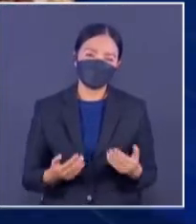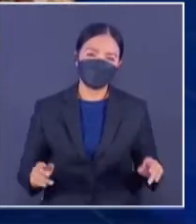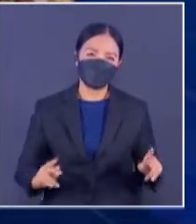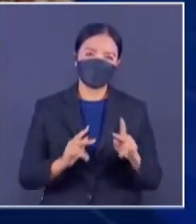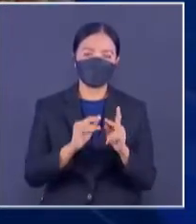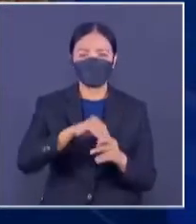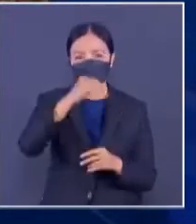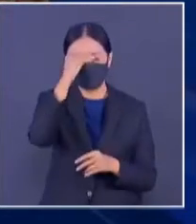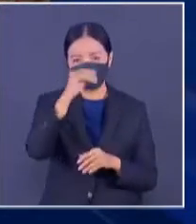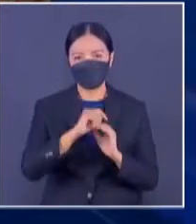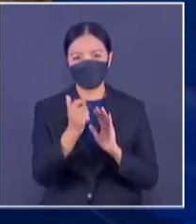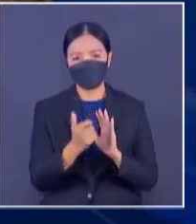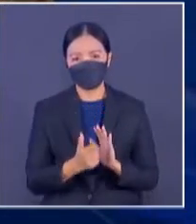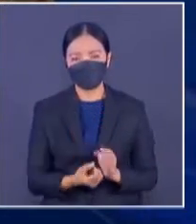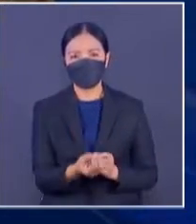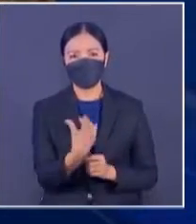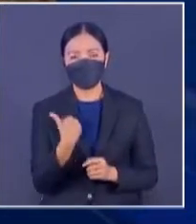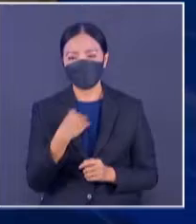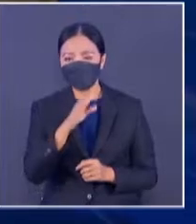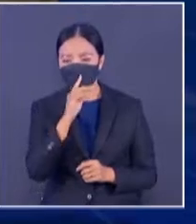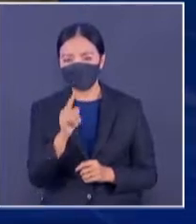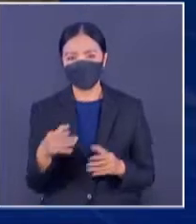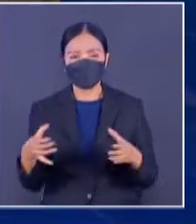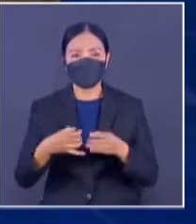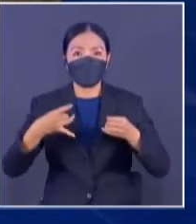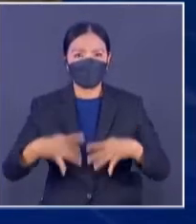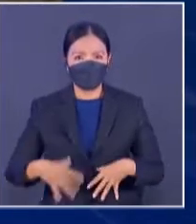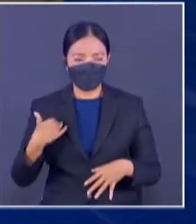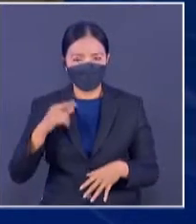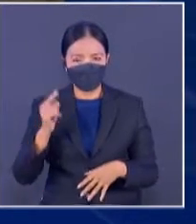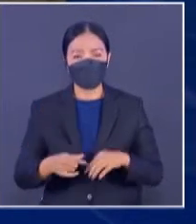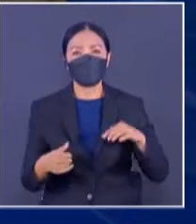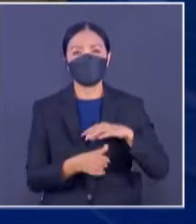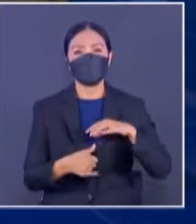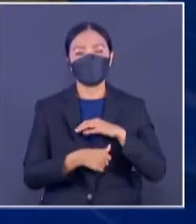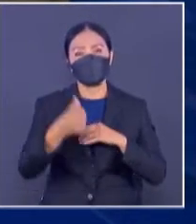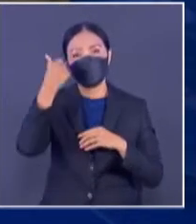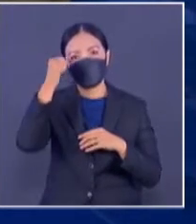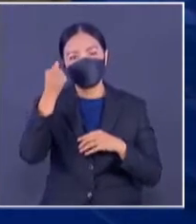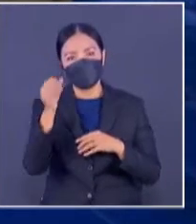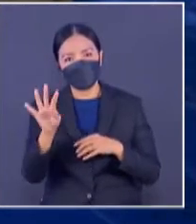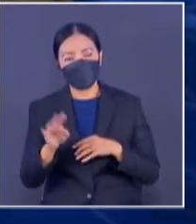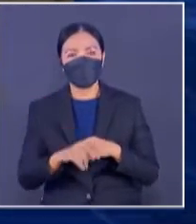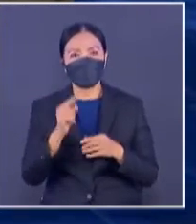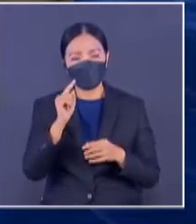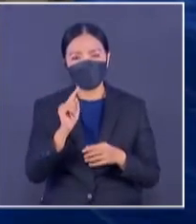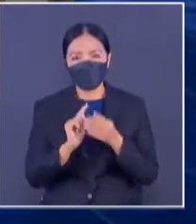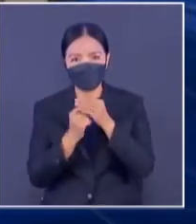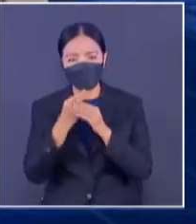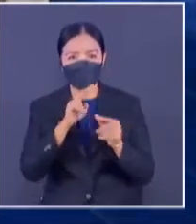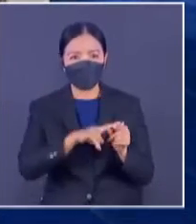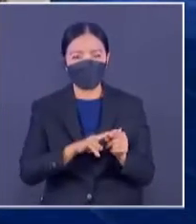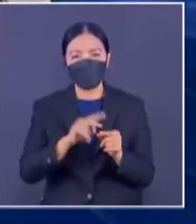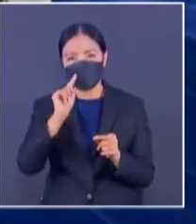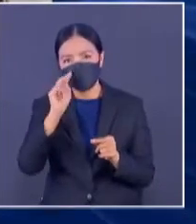ระทรวงศึกษาธิการก็ออกมาก่อนหน้านี ้ บอกว่าถ้ามีกลุ่มเสี่ยงก็ต้องกักตัว14วันต้องมีการตรวจซ้ำนะครับเพราะว่